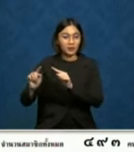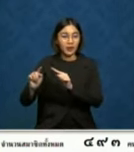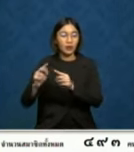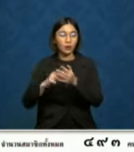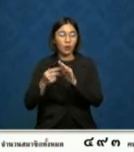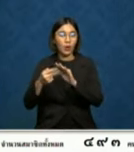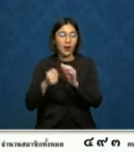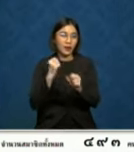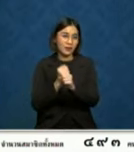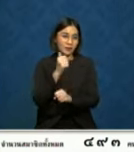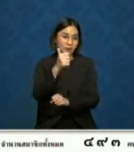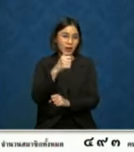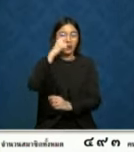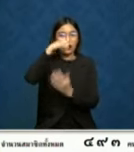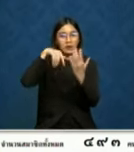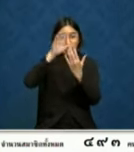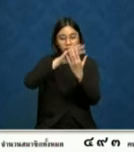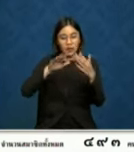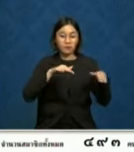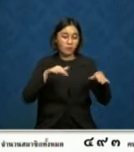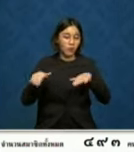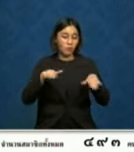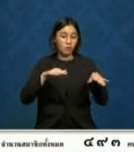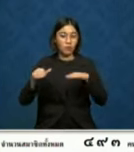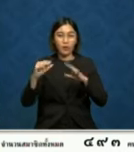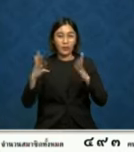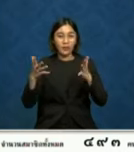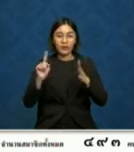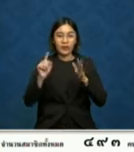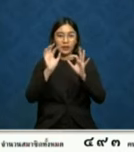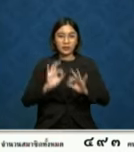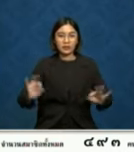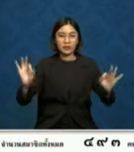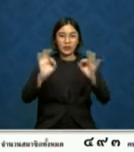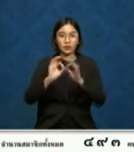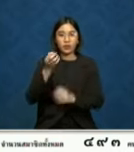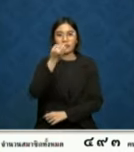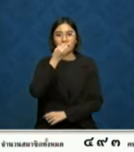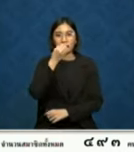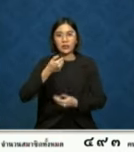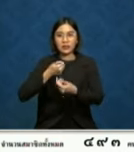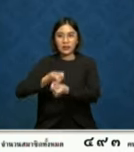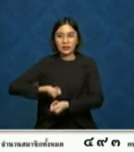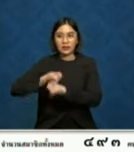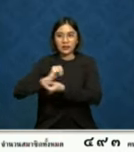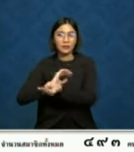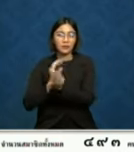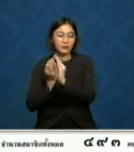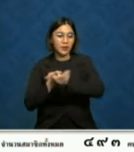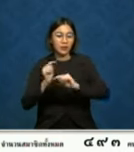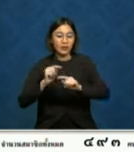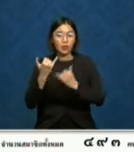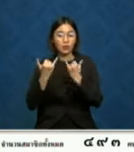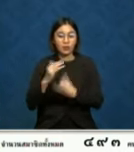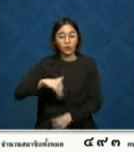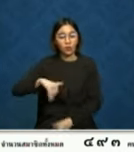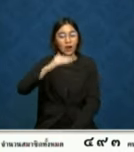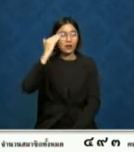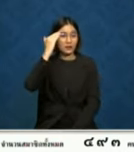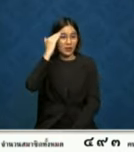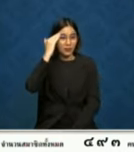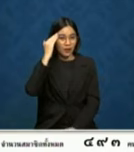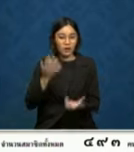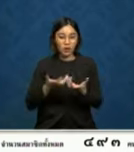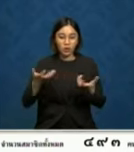สามารถทำได้ประเทศไทยพร้อมหรือไม่โดยเฉพาะอย่างยิ่งสินค้าอาหารเกษตรแปรรูปวันนี้ท่านทราบมยว่า